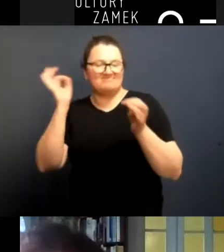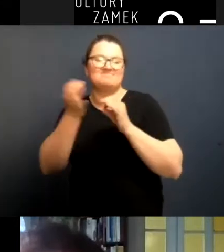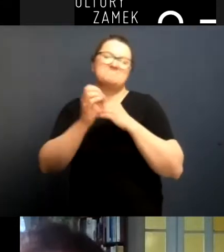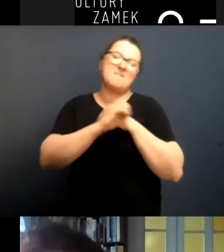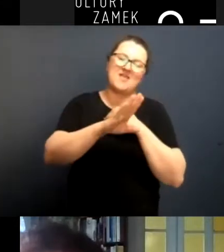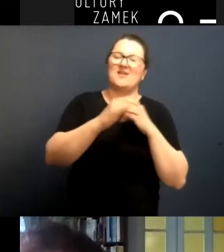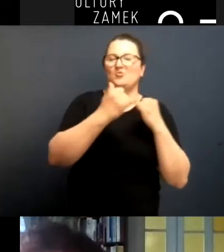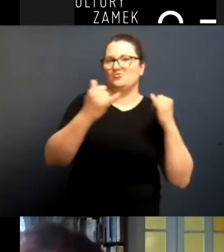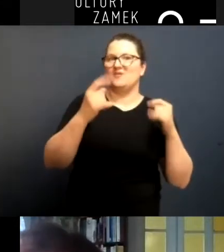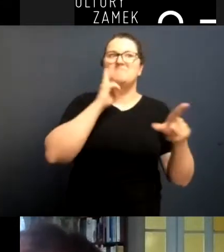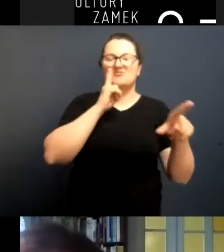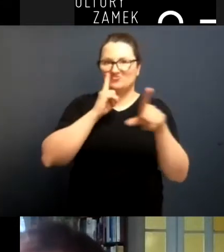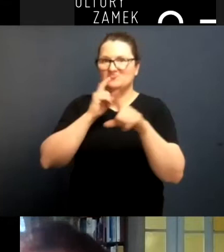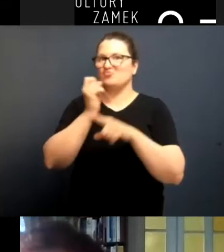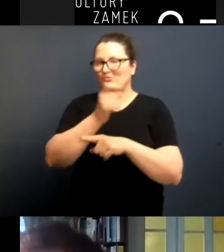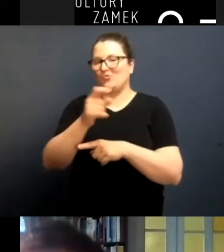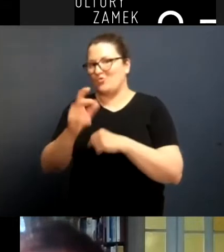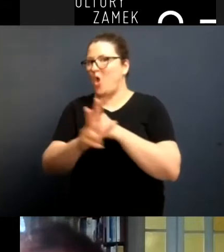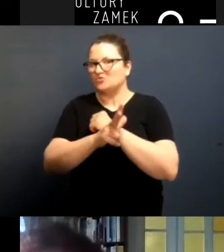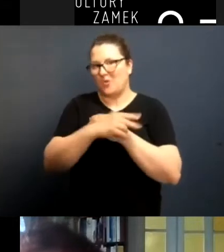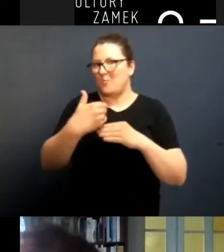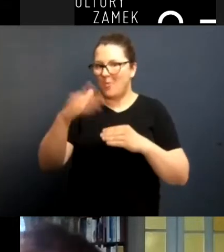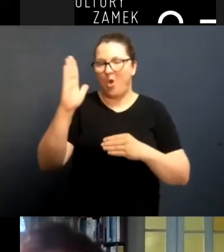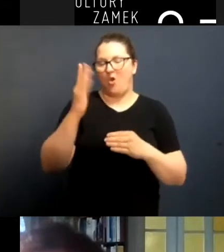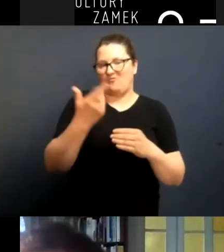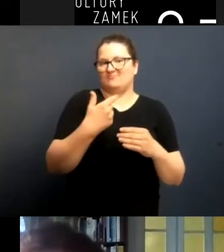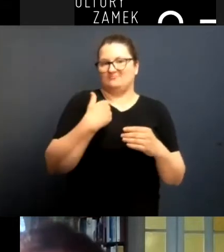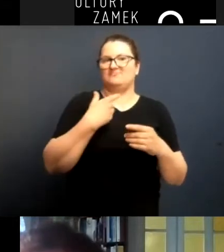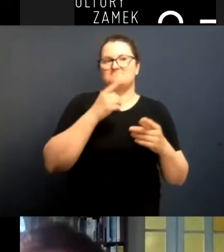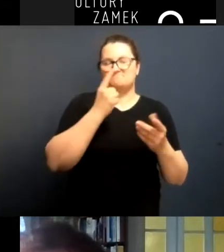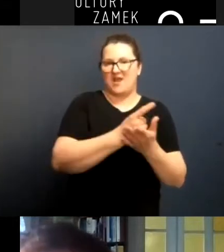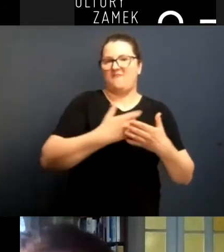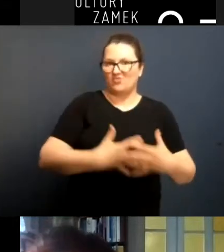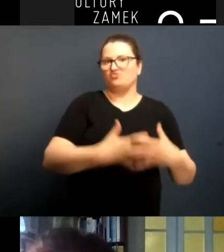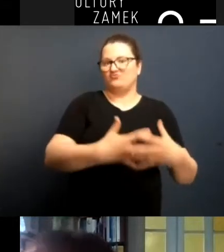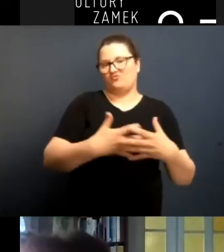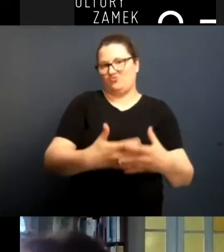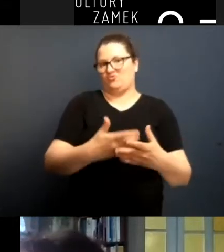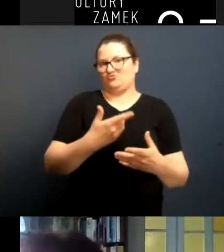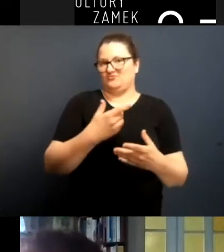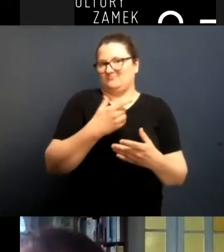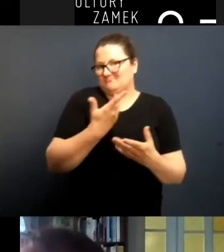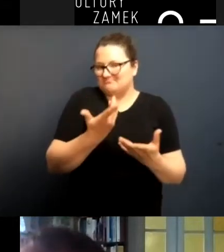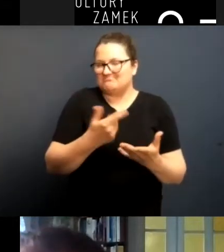showbiznesie są mężczyźni, którzy po osiemdziesiątce również płodzą dzieci, więc tutaj to jest dość dobrze